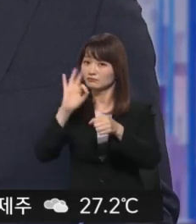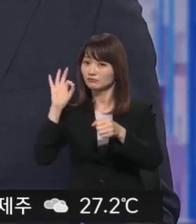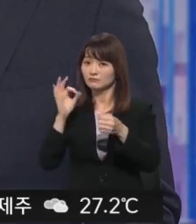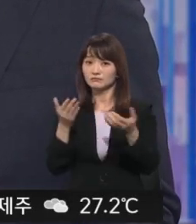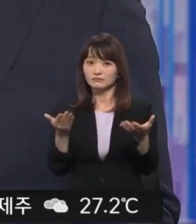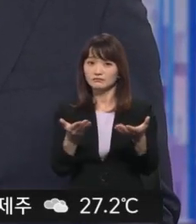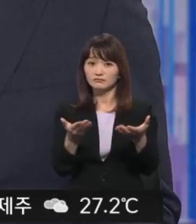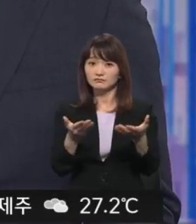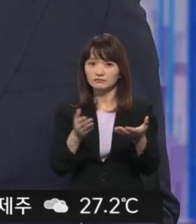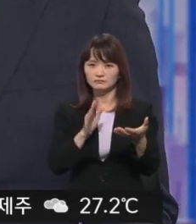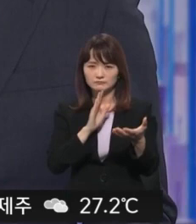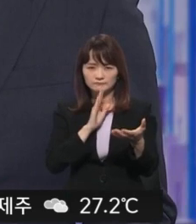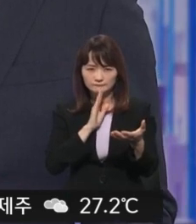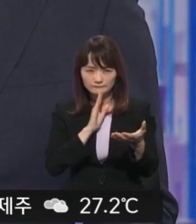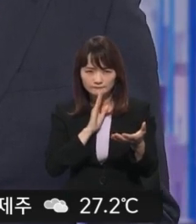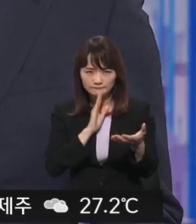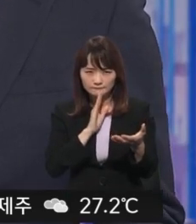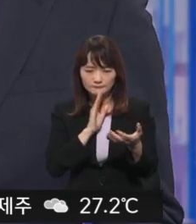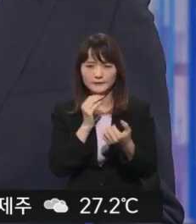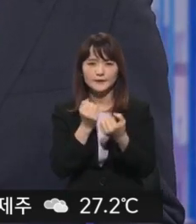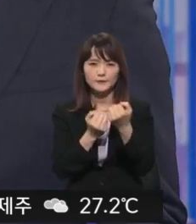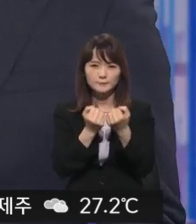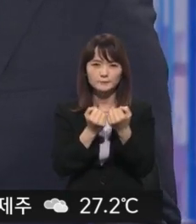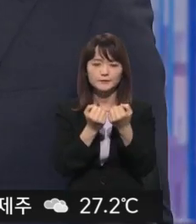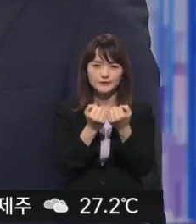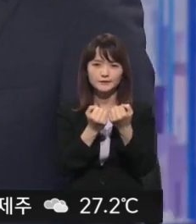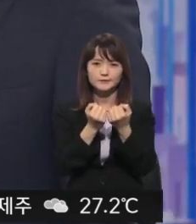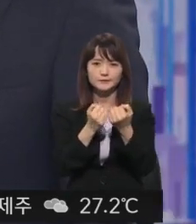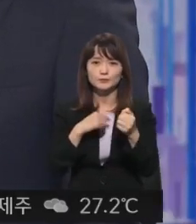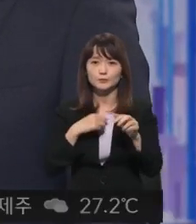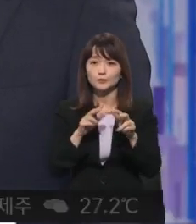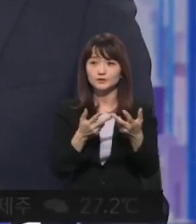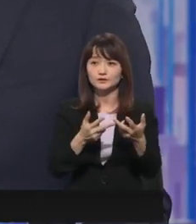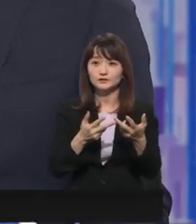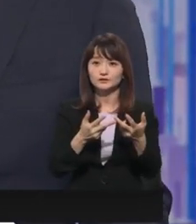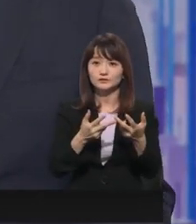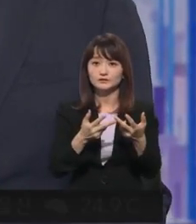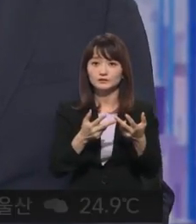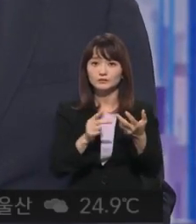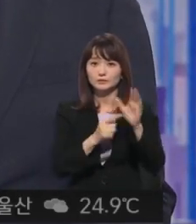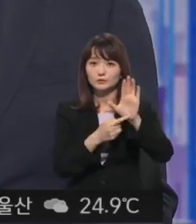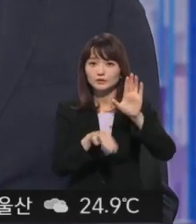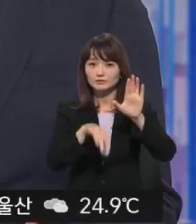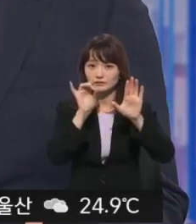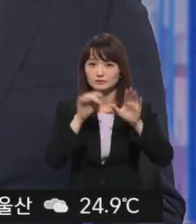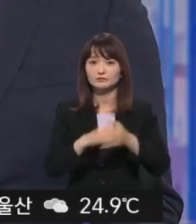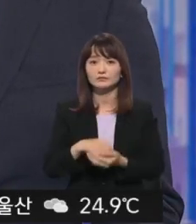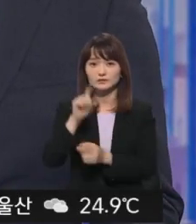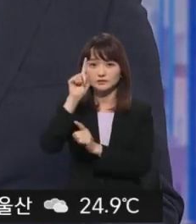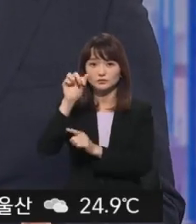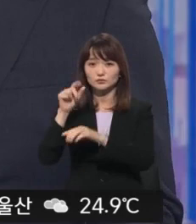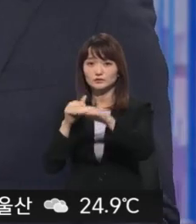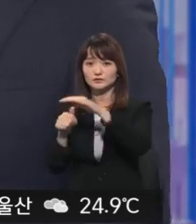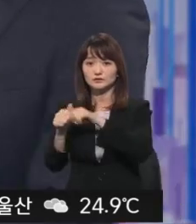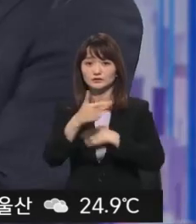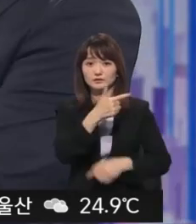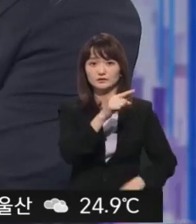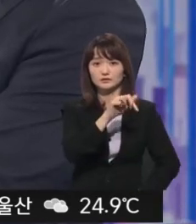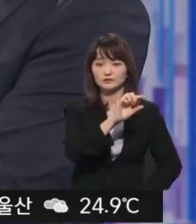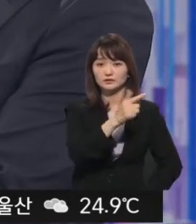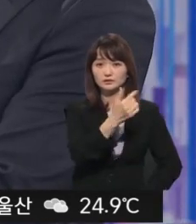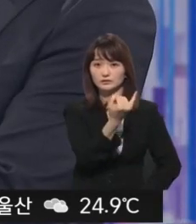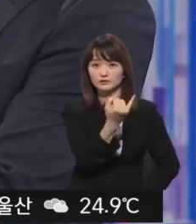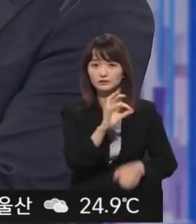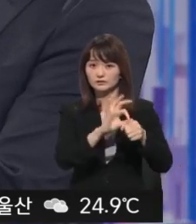지금 이렇게 진지하게 또 해명을 하고 보니 께서 되게 이례적인 것 같아요 그 왜 그러느냐 지금 이준석 전 대표가 그 나경원 전 의원과